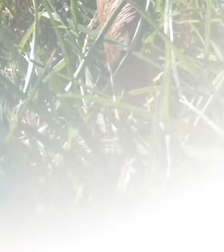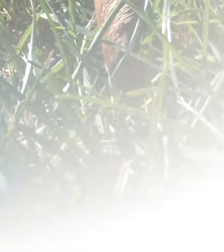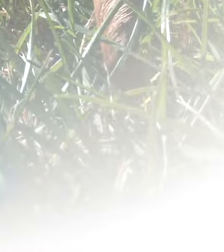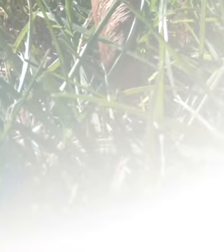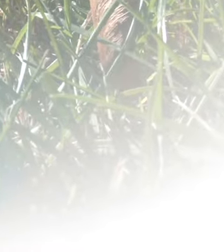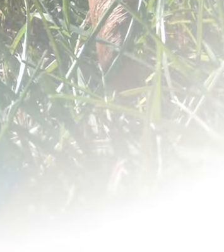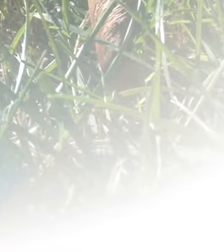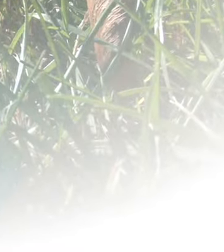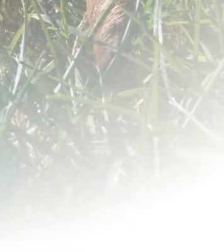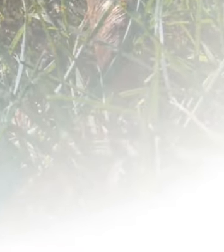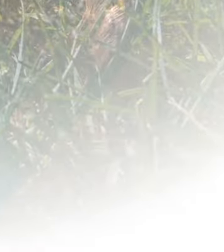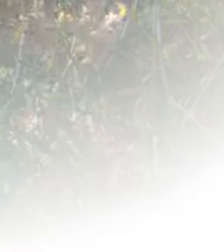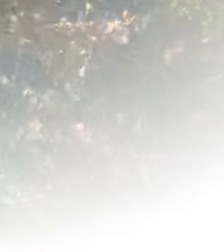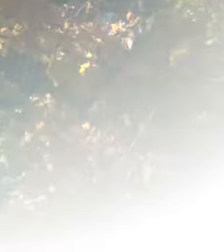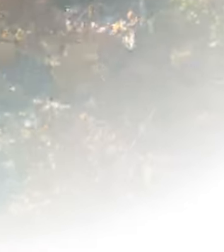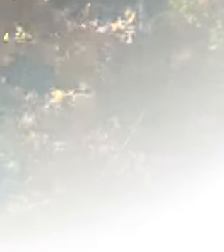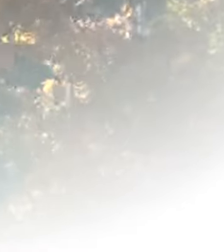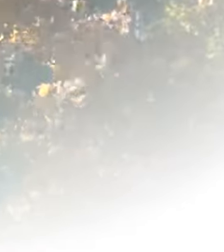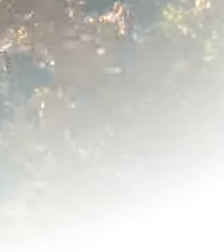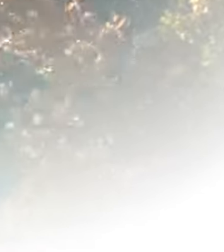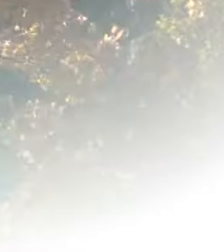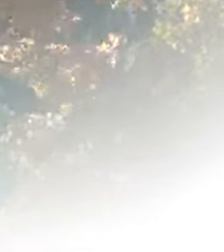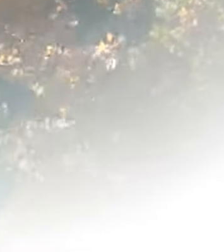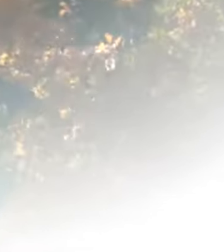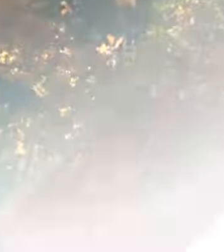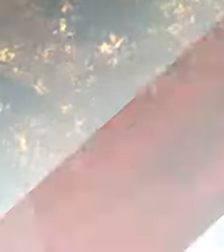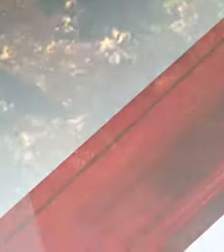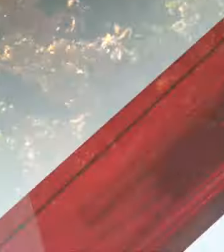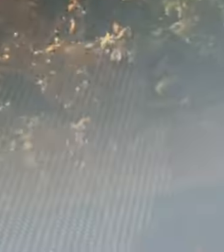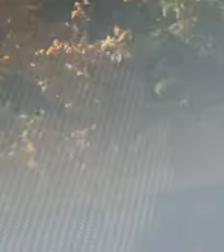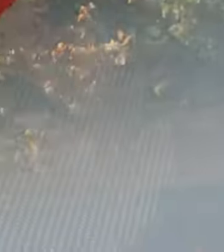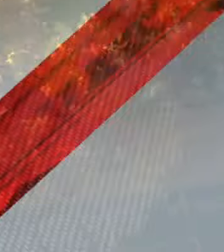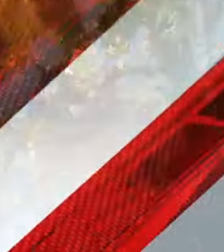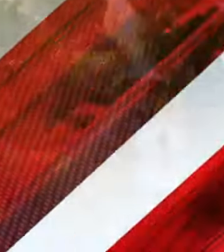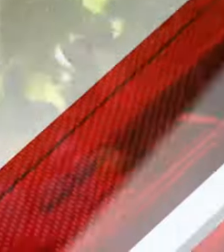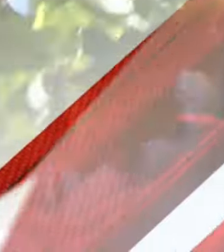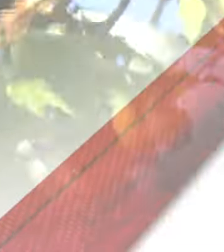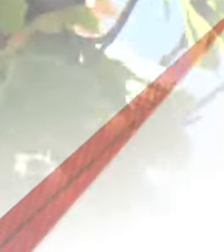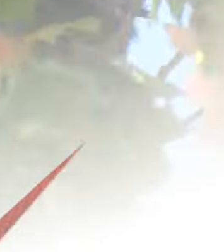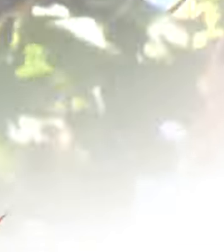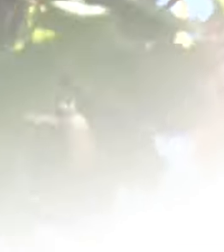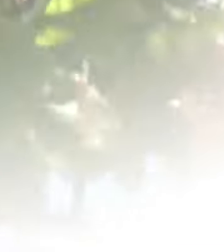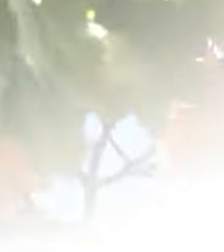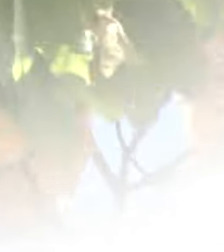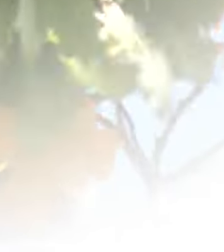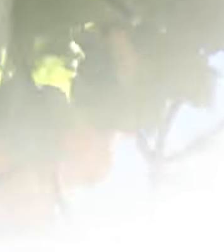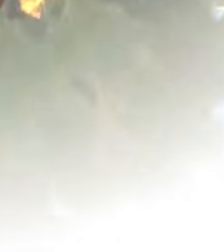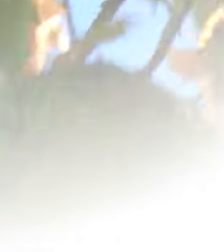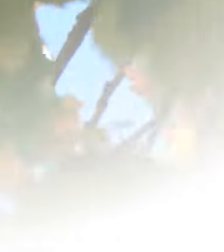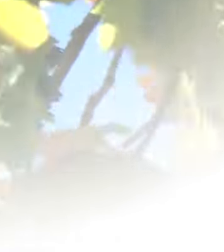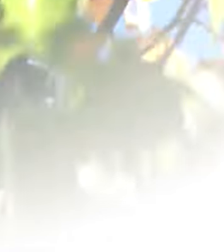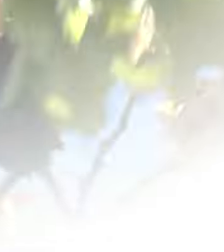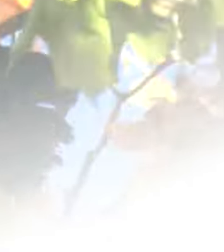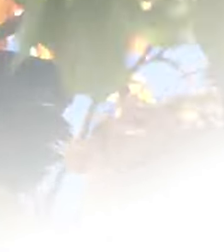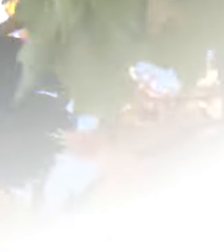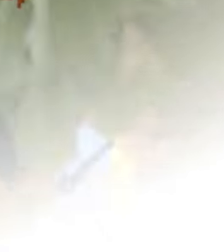У першай палове дня не рекомендуется починать новые справы, лепш сконцентрироваться на уже распачатых.